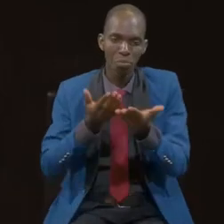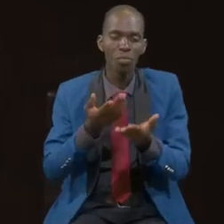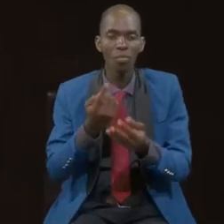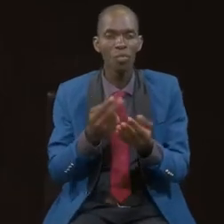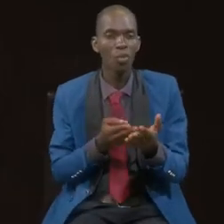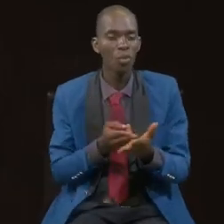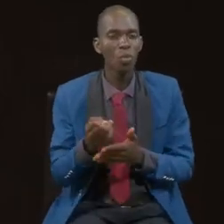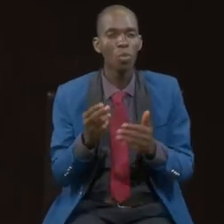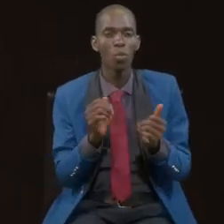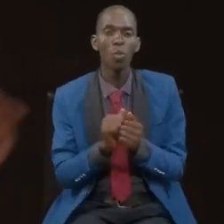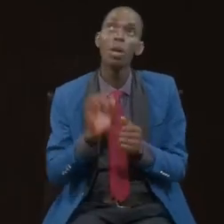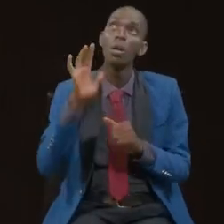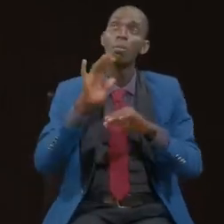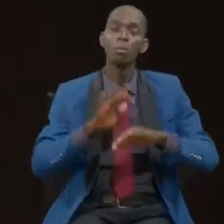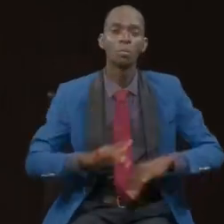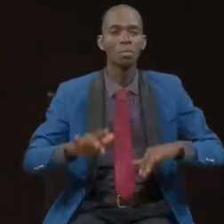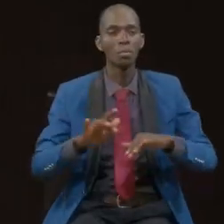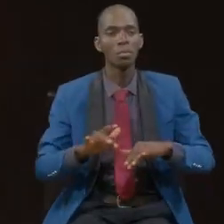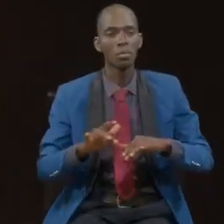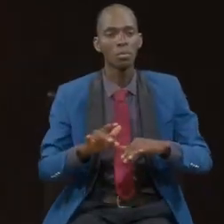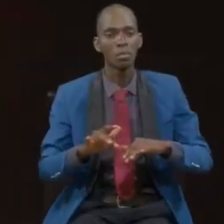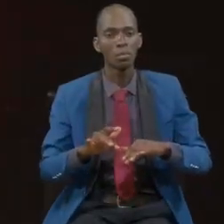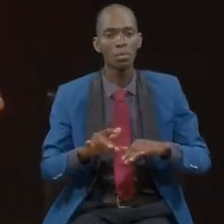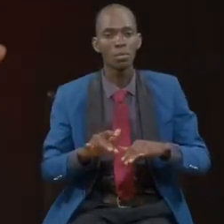Présentez la vérité avec miséricorde.